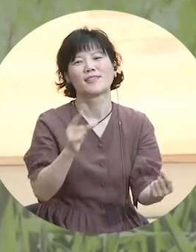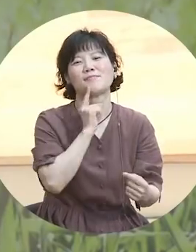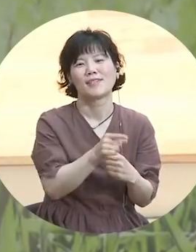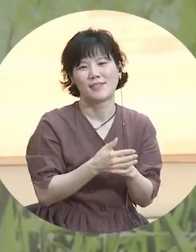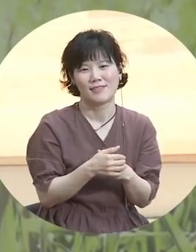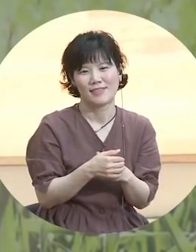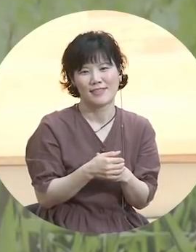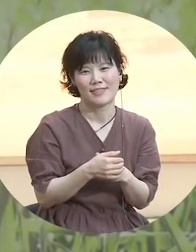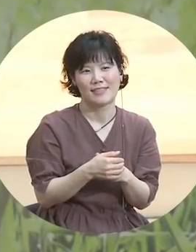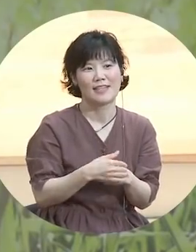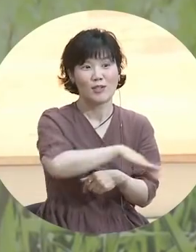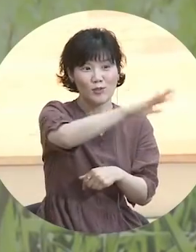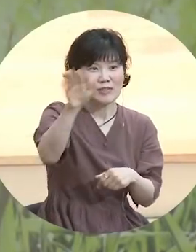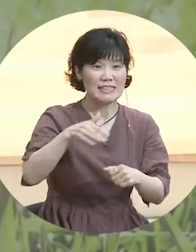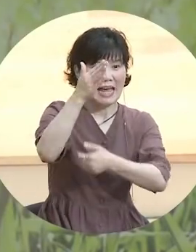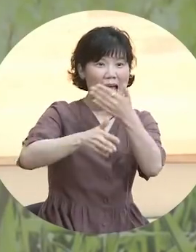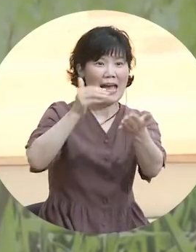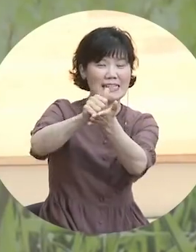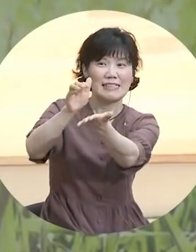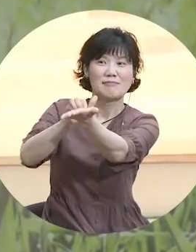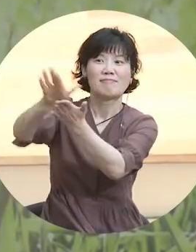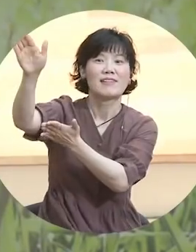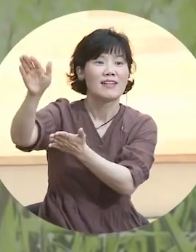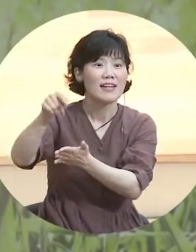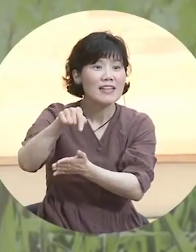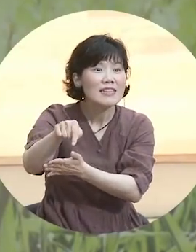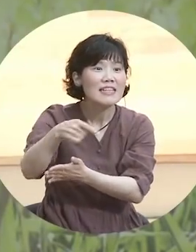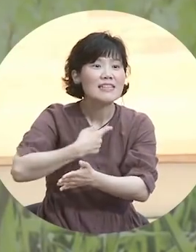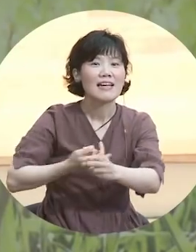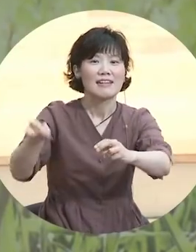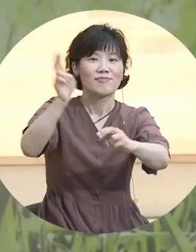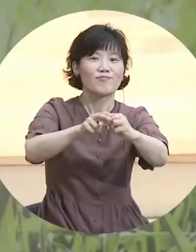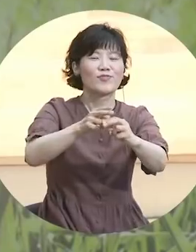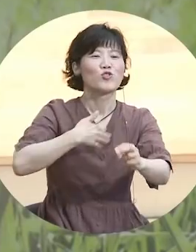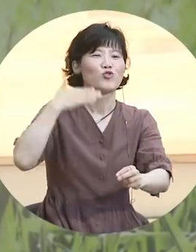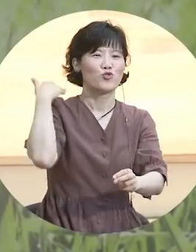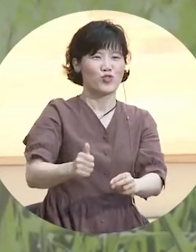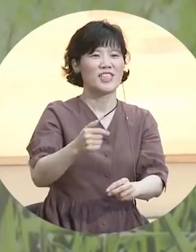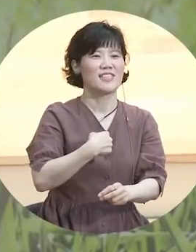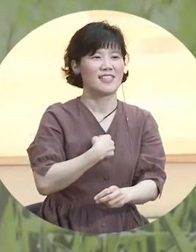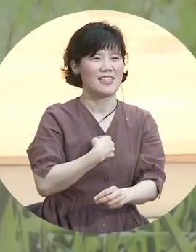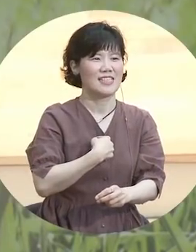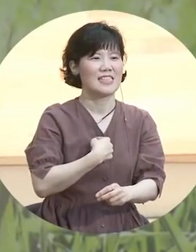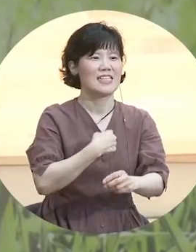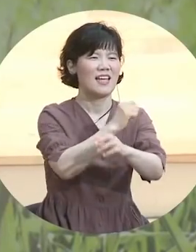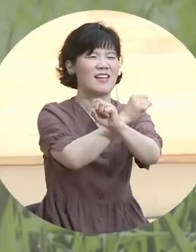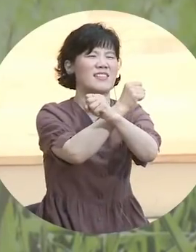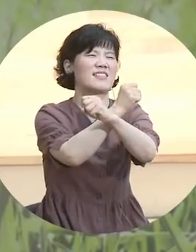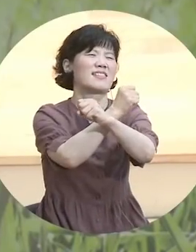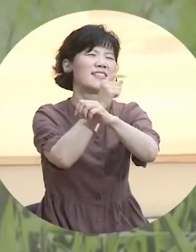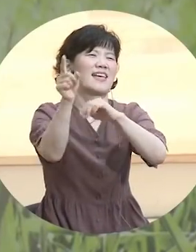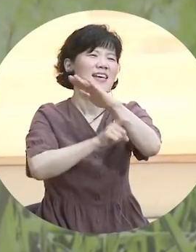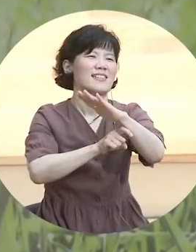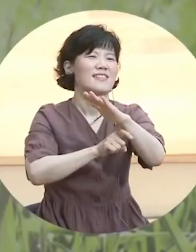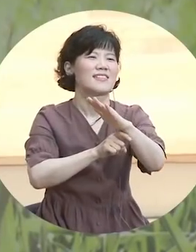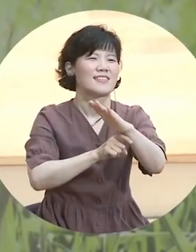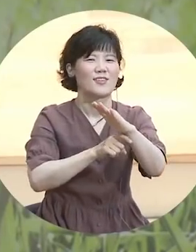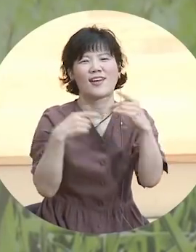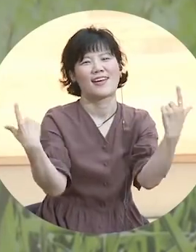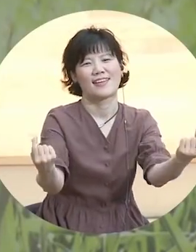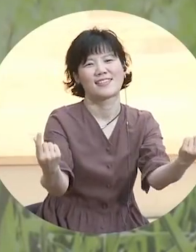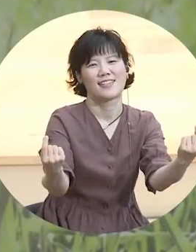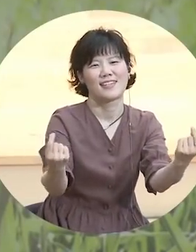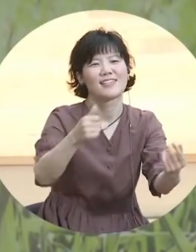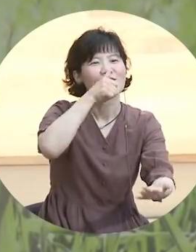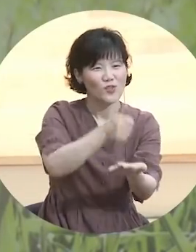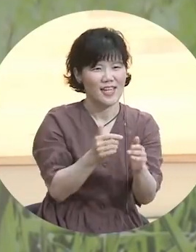우리는 하나님을 밀어내고 그 자리에 내가 주인된 인생을 살아온 해적인 거예요. 도둑놈인 거예요.